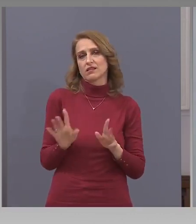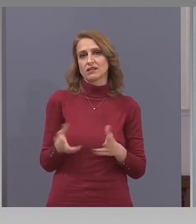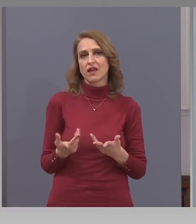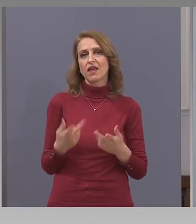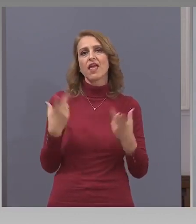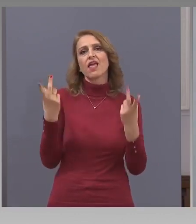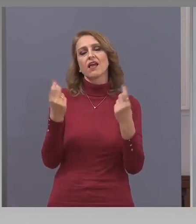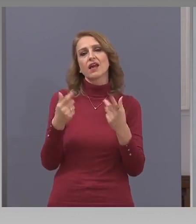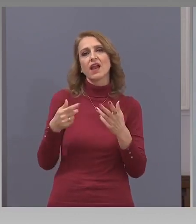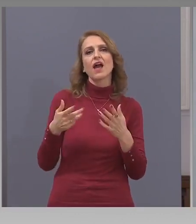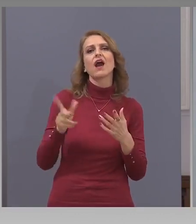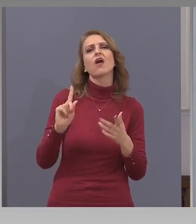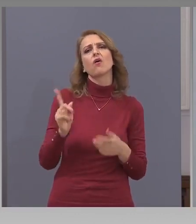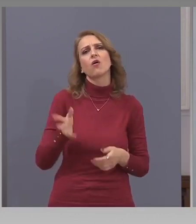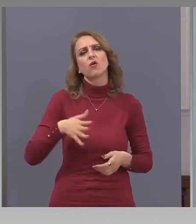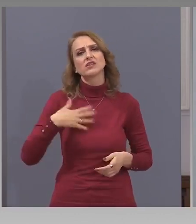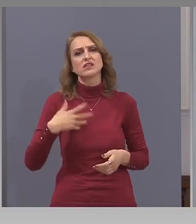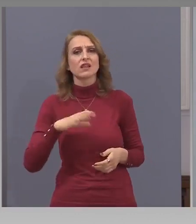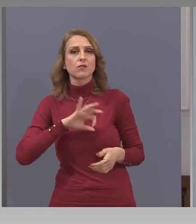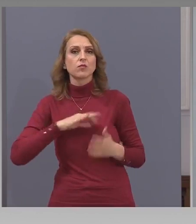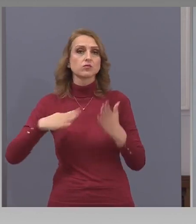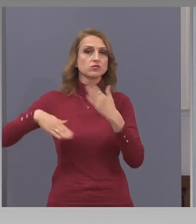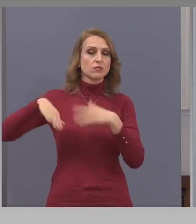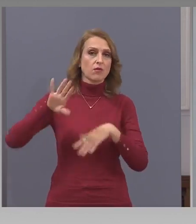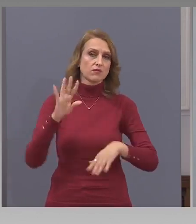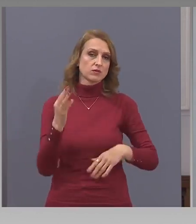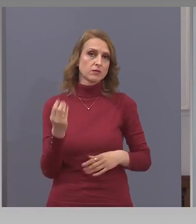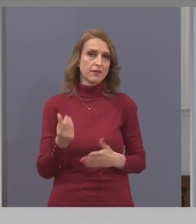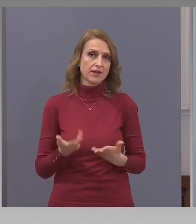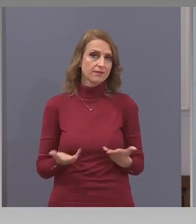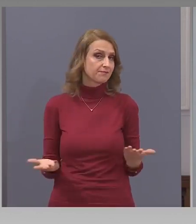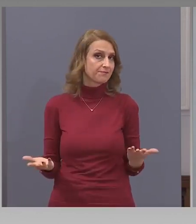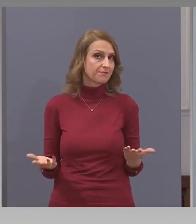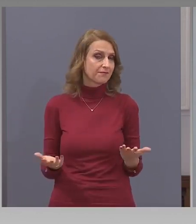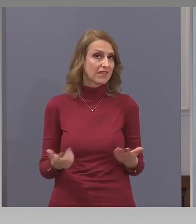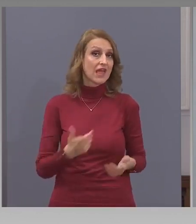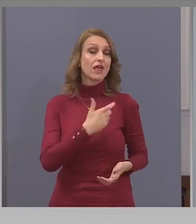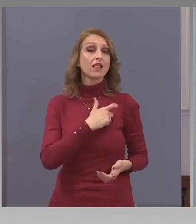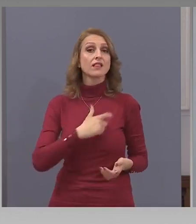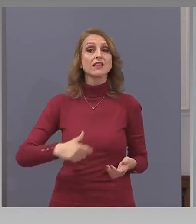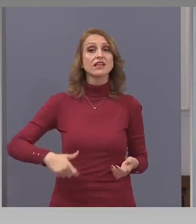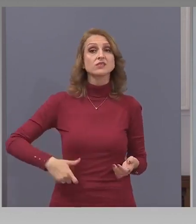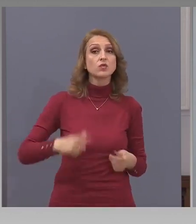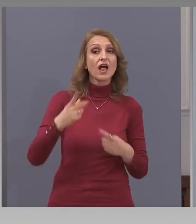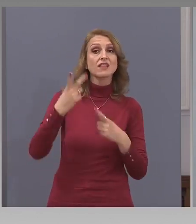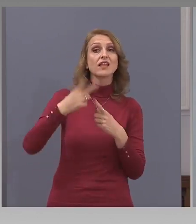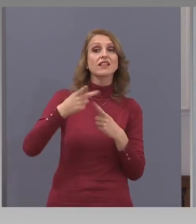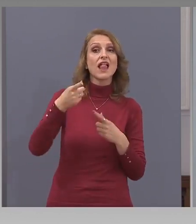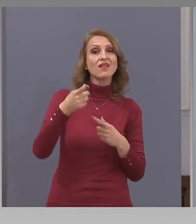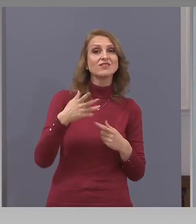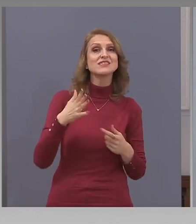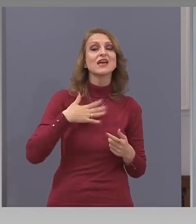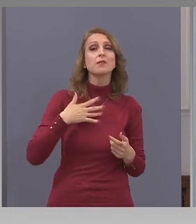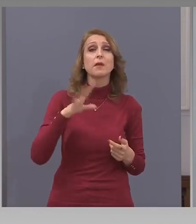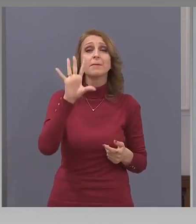Играйки си с това, кой не иска да получи повече пари? Националната телевизия имате 50 милиона дълг. Искате